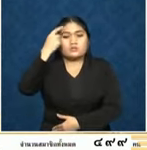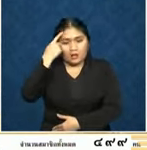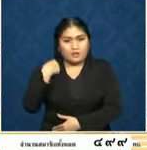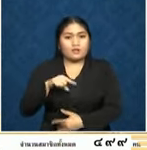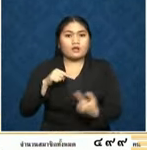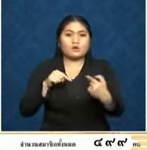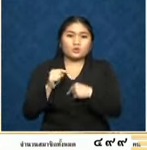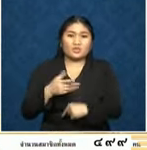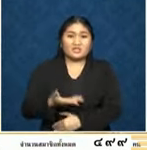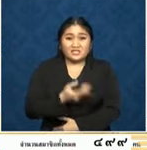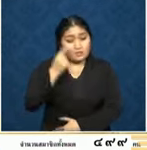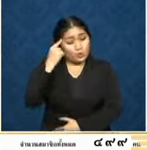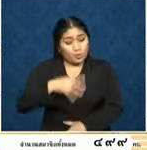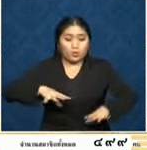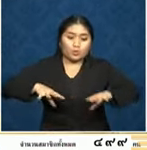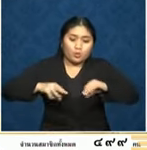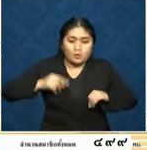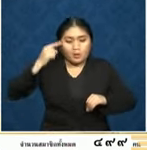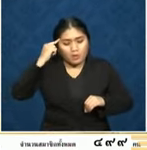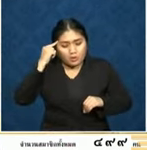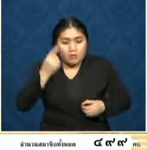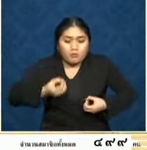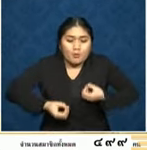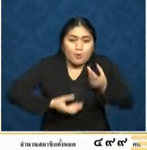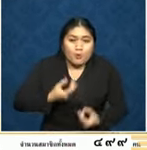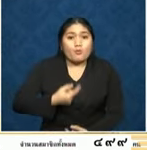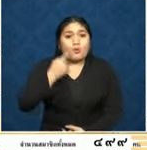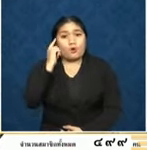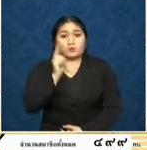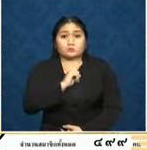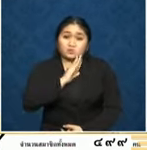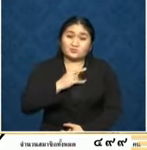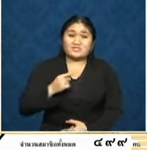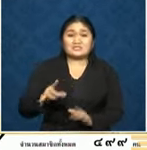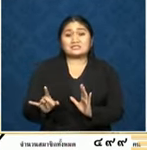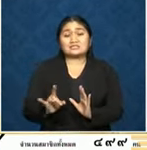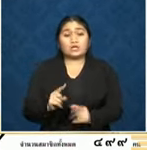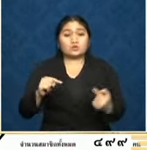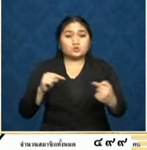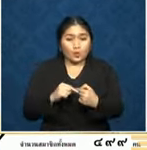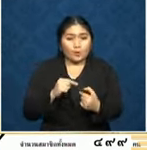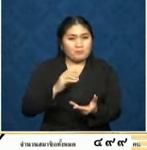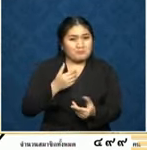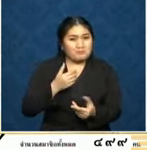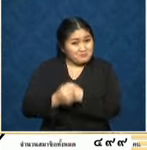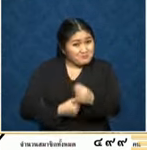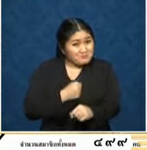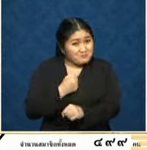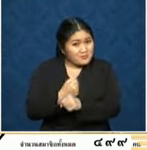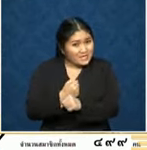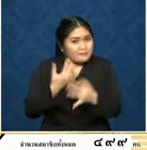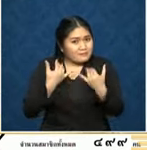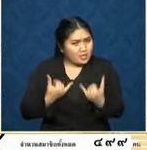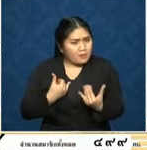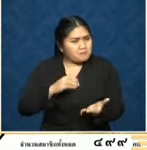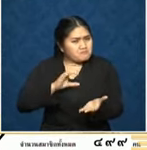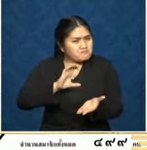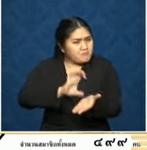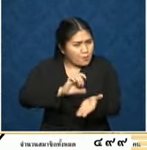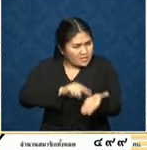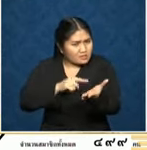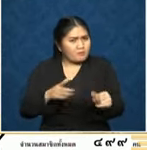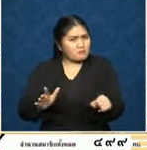เพื่อนสมาชิกที่เห็นด้วยก็จะแสดงความคิดเห็นนะครับว่าศักยภาพของปีงบประมาณในปัจจุบันเนี่ยมันเหมาะสมหรือเปล่ามันดีที่สุด